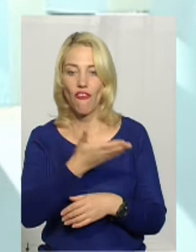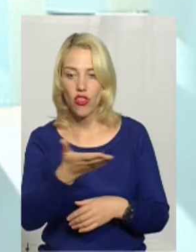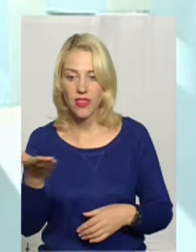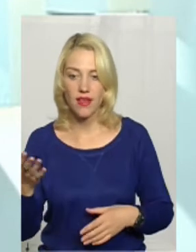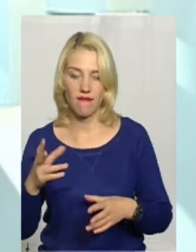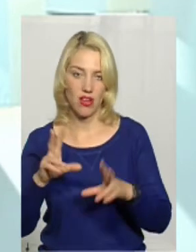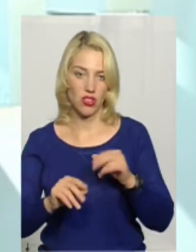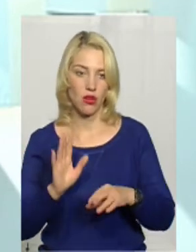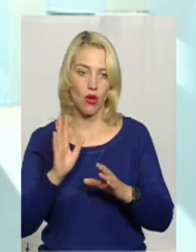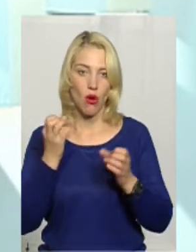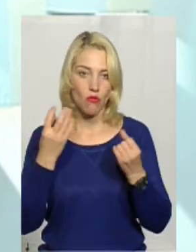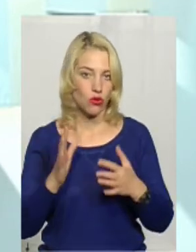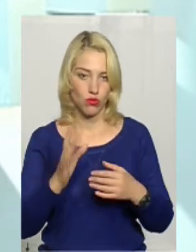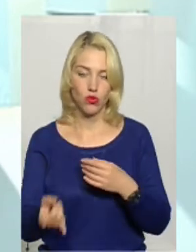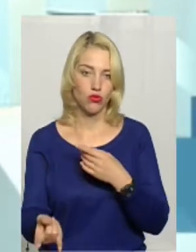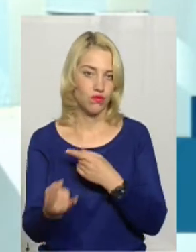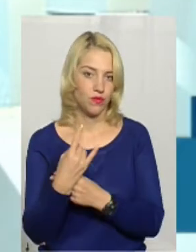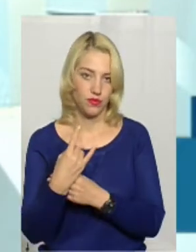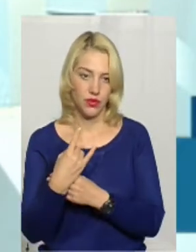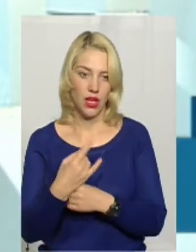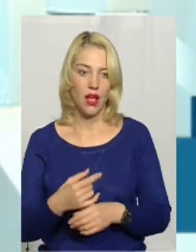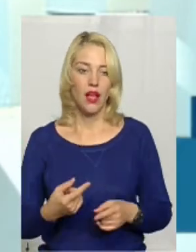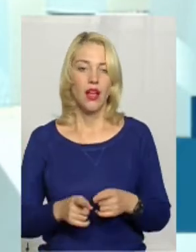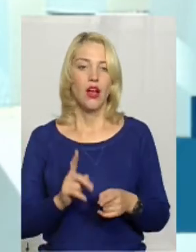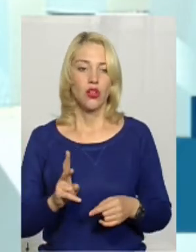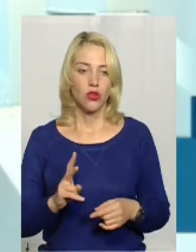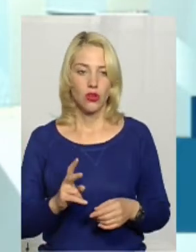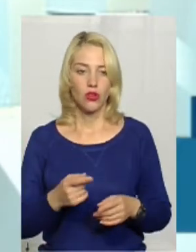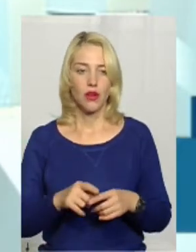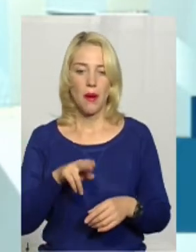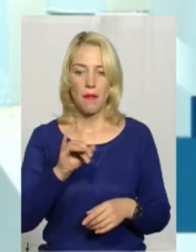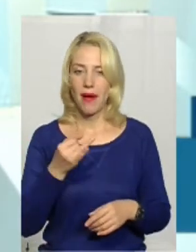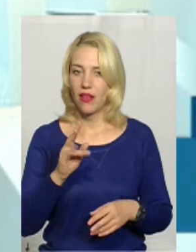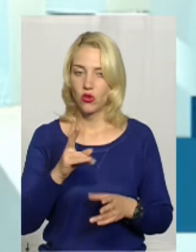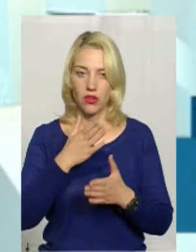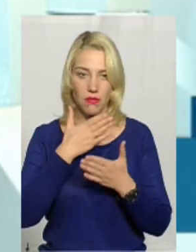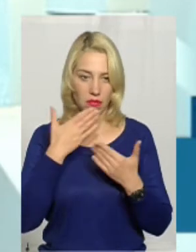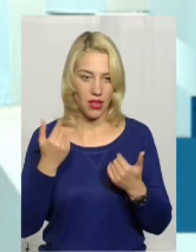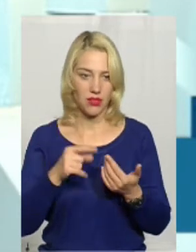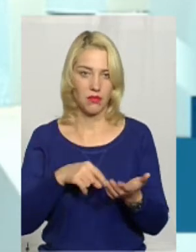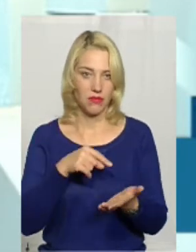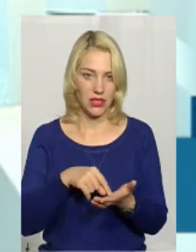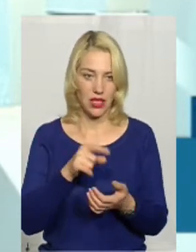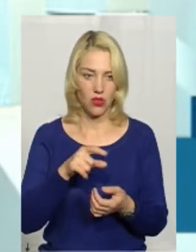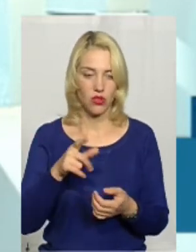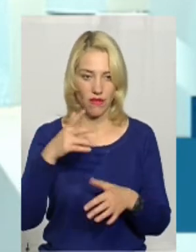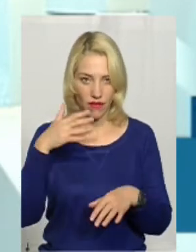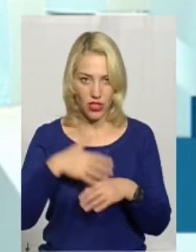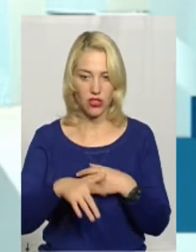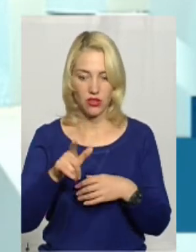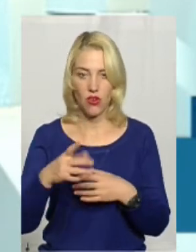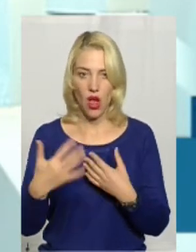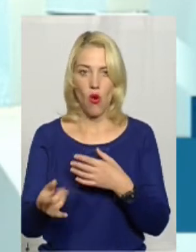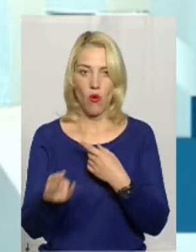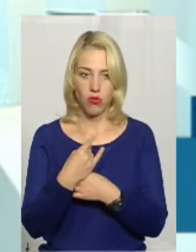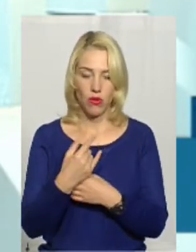просто-напросто обдурять в цій ситуації. Міщани, які землі не мають паїв, вони однозначно вже себе вважають і розуміють, що їх